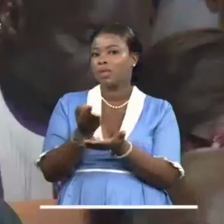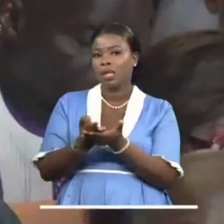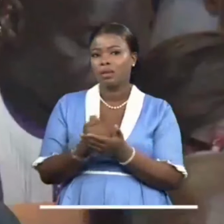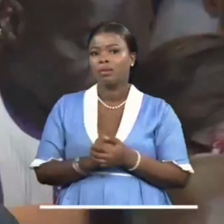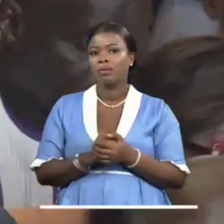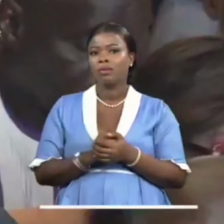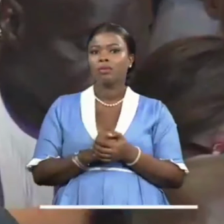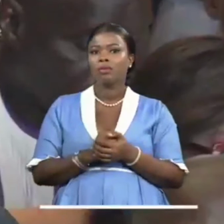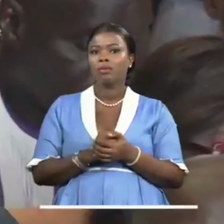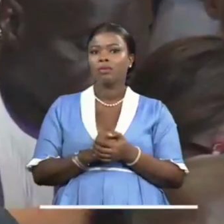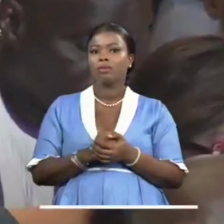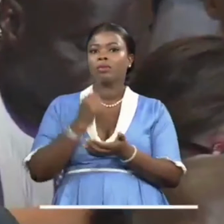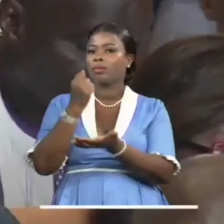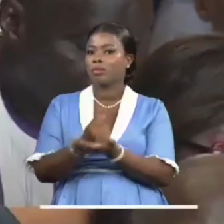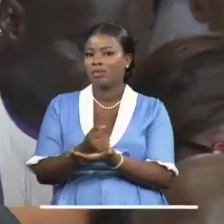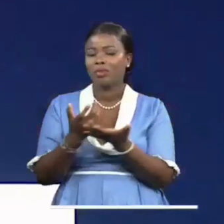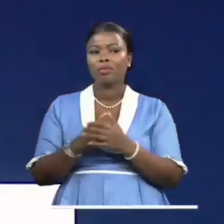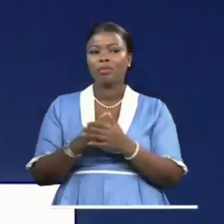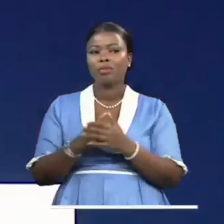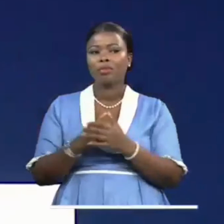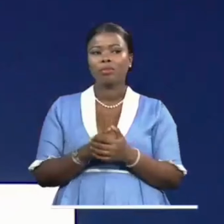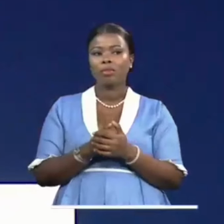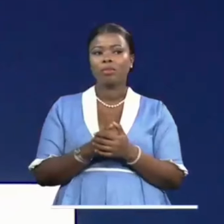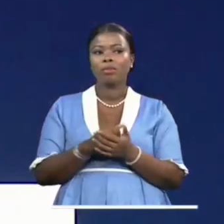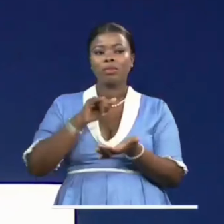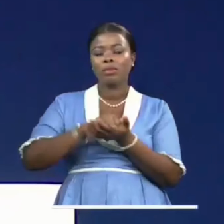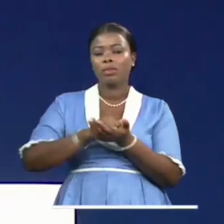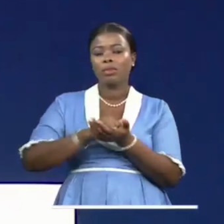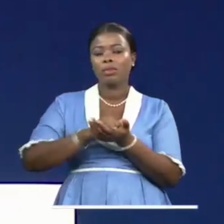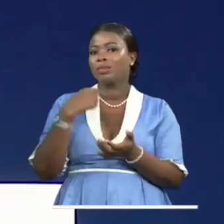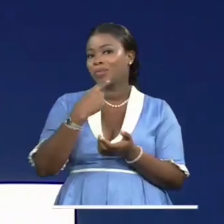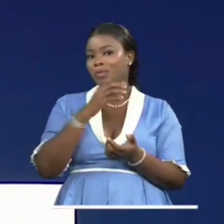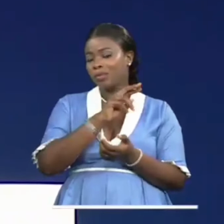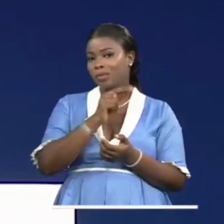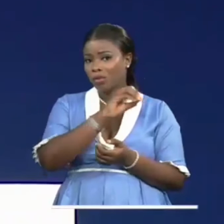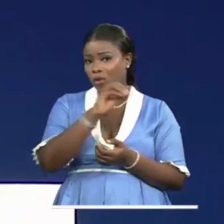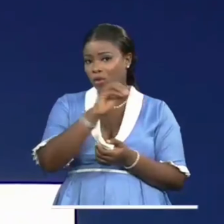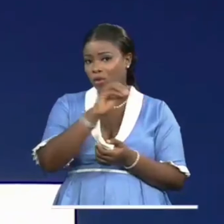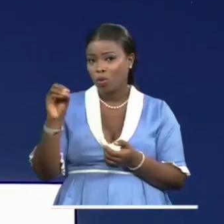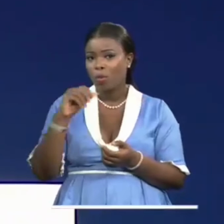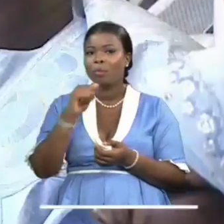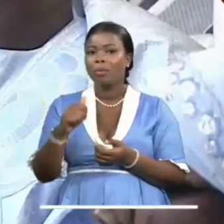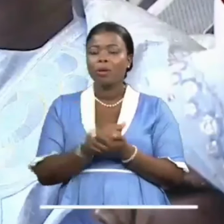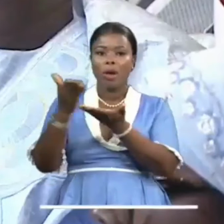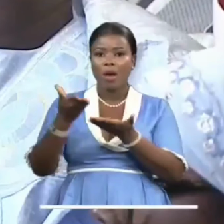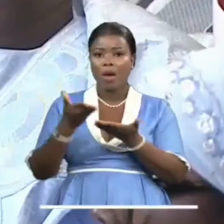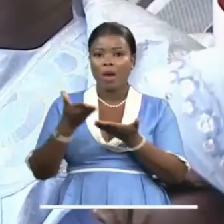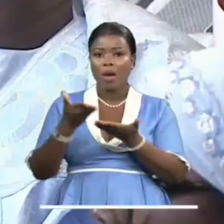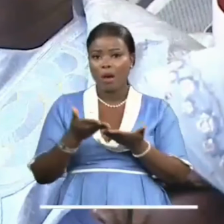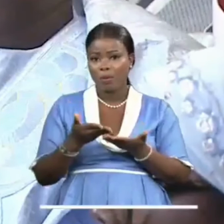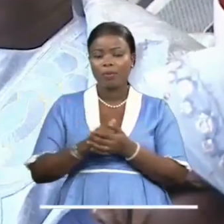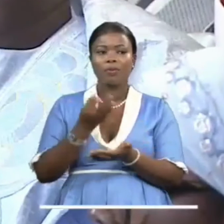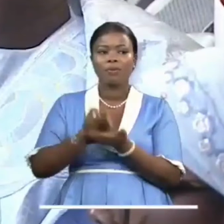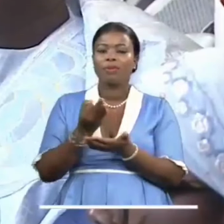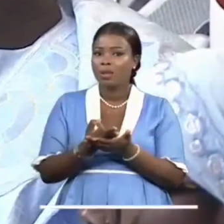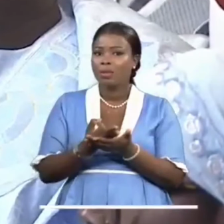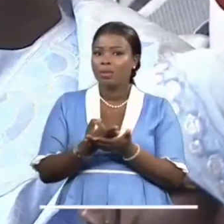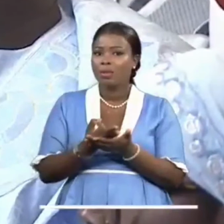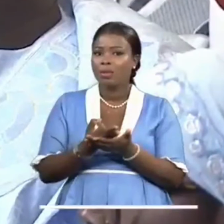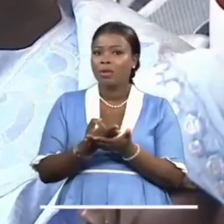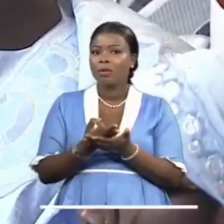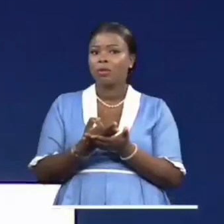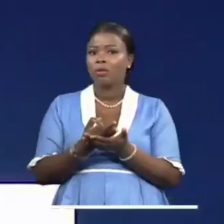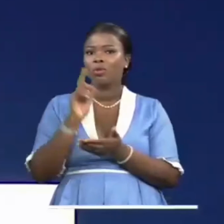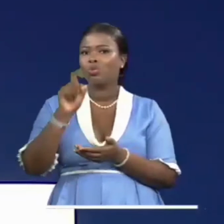soit les services qui accordent les r crédit pour ceux qui n'ont pas accès au système financier que soit les services qui accordent des financements bonifiés ils doivent se